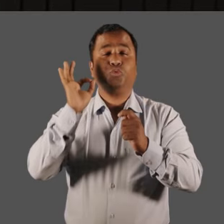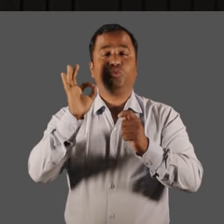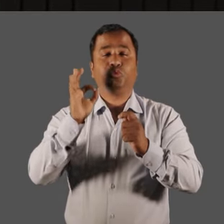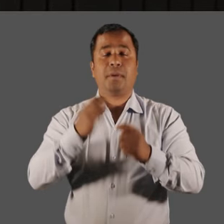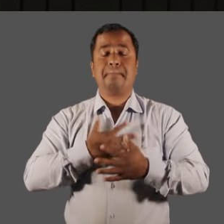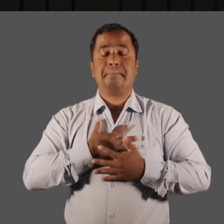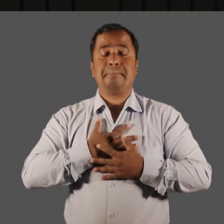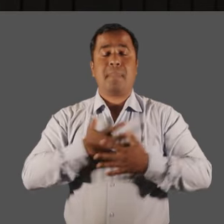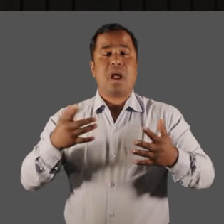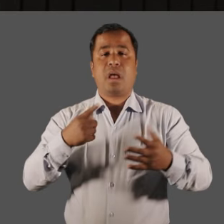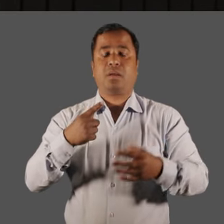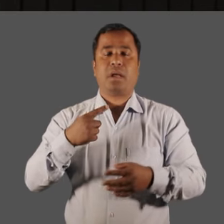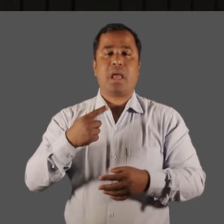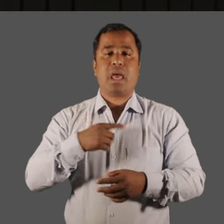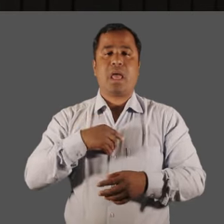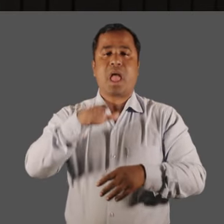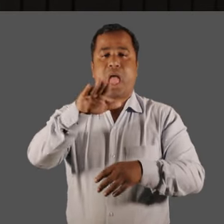এগুলো তো